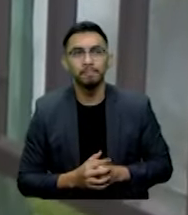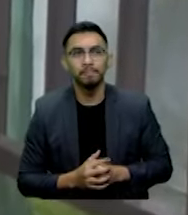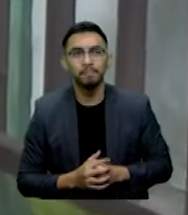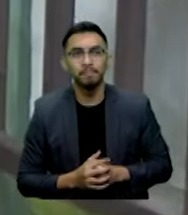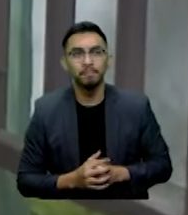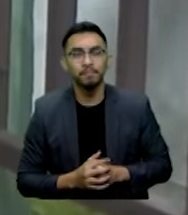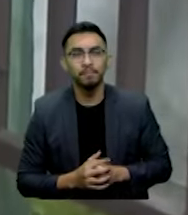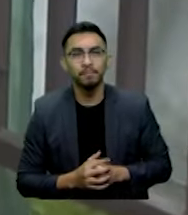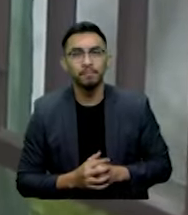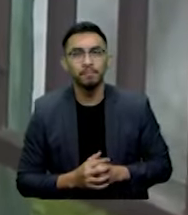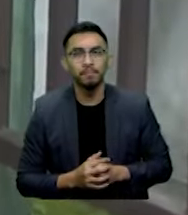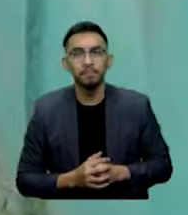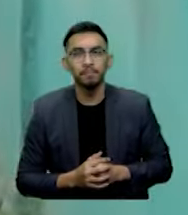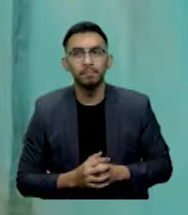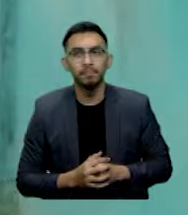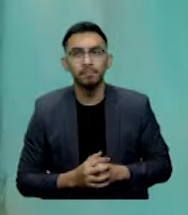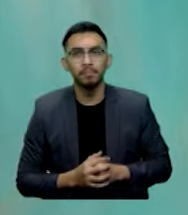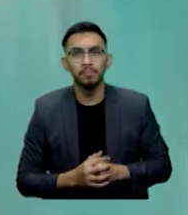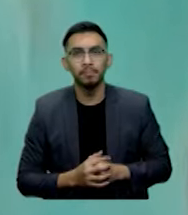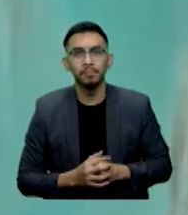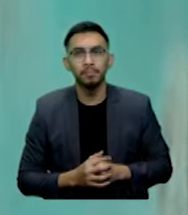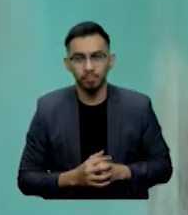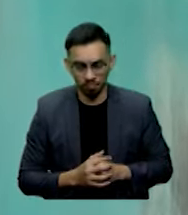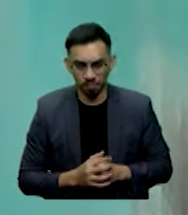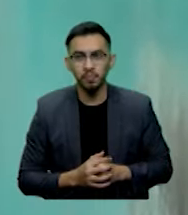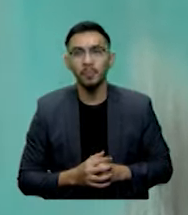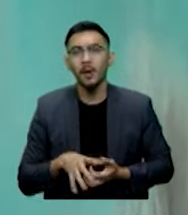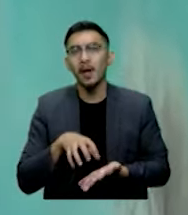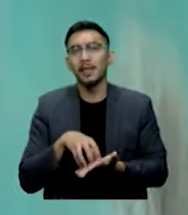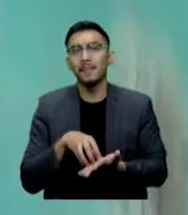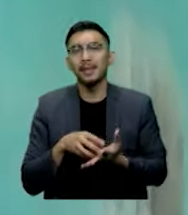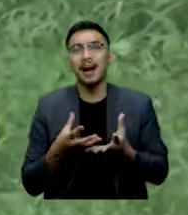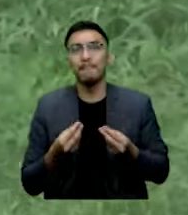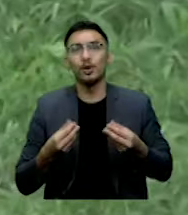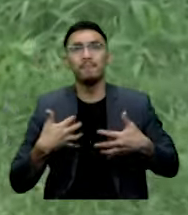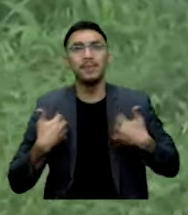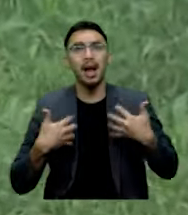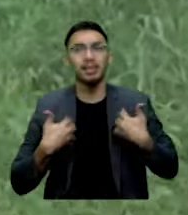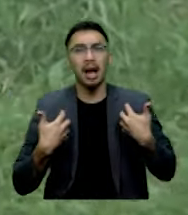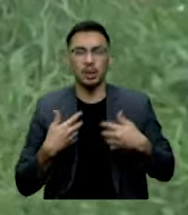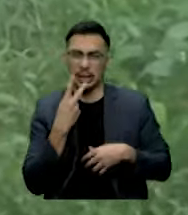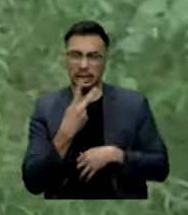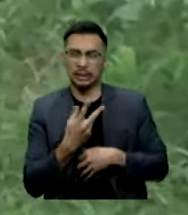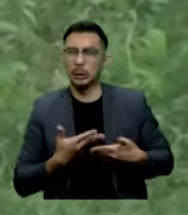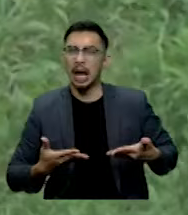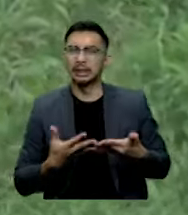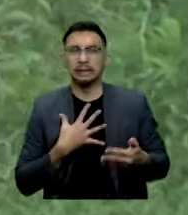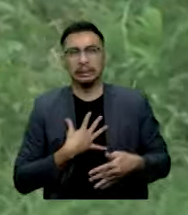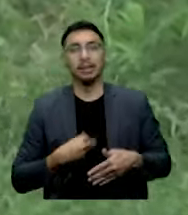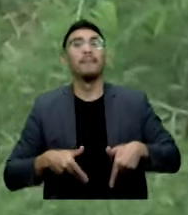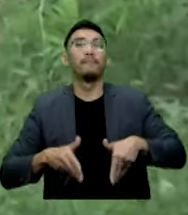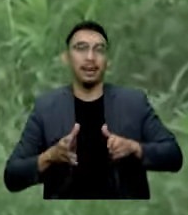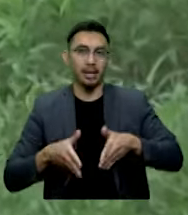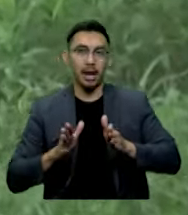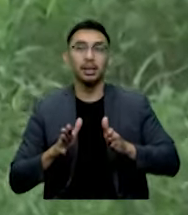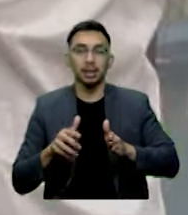Beginilah kondisi kebun binatang Medan Zoo di Kota Medan, Sumatera Utara yang sangat memprihatinkan. Bahkan hewan-hewan di kebun binatang ini